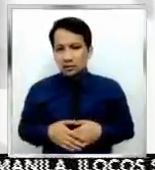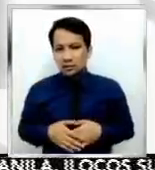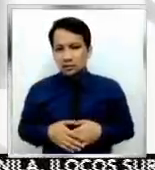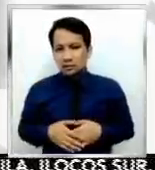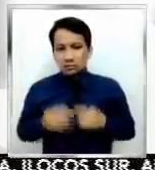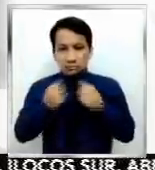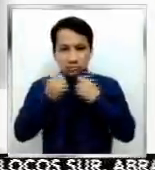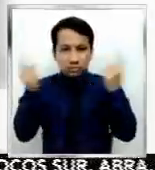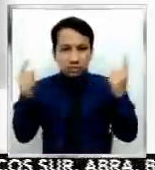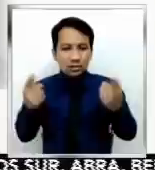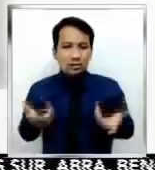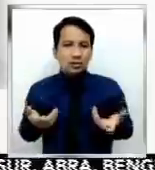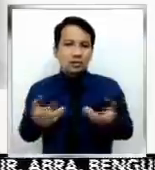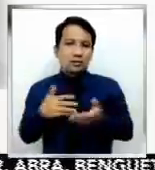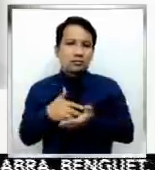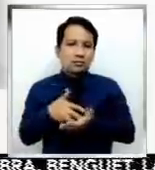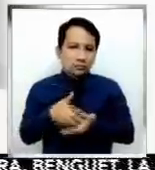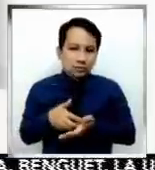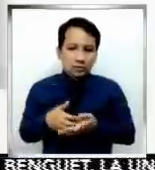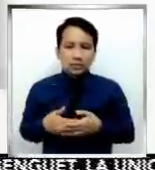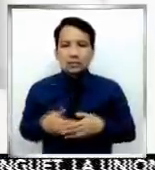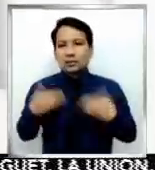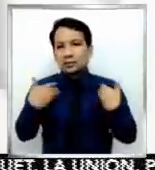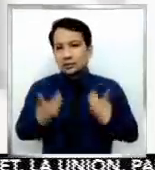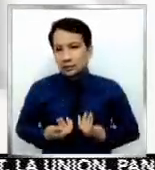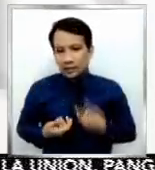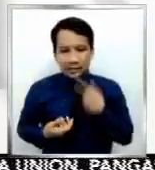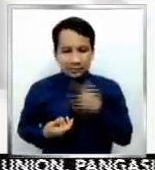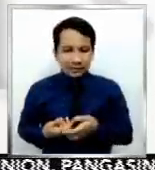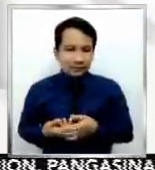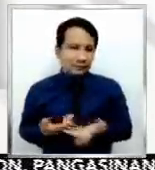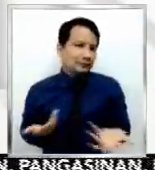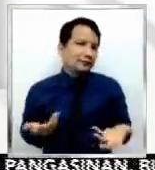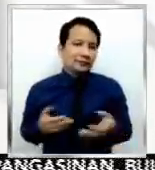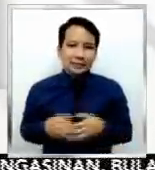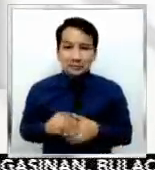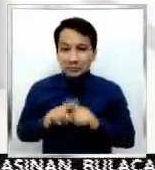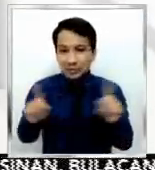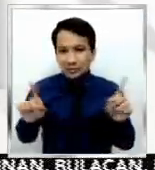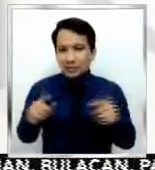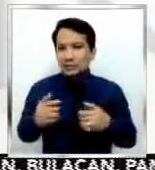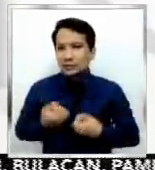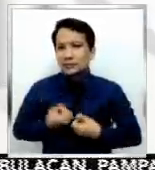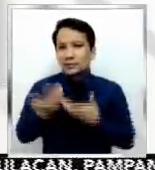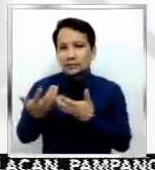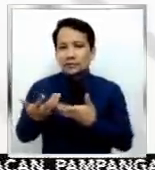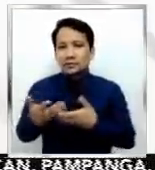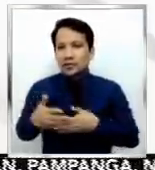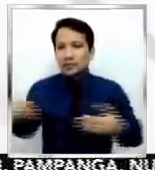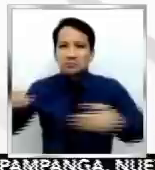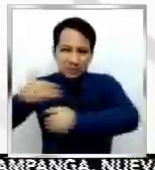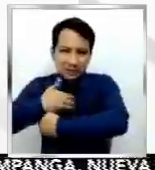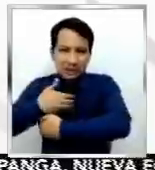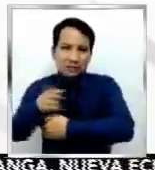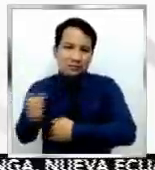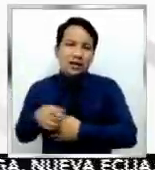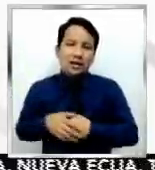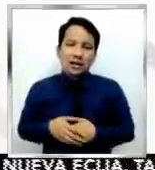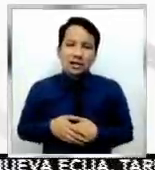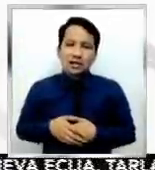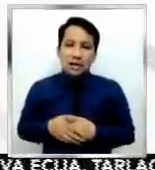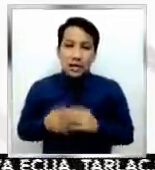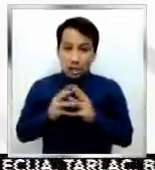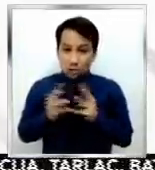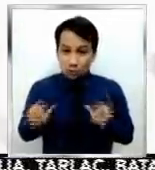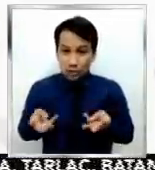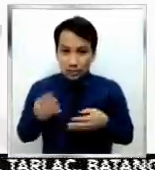parang siyang nanghina. Tapos ang sinabi ng pinsan ko, nandito. Kaya siguro yun yung reaction niya, kaya siya napayakap. Ang wallet, may